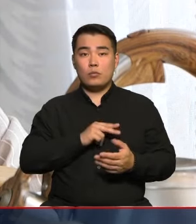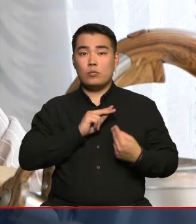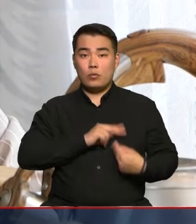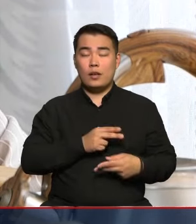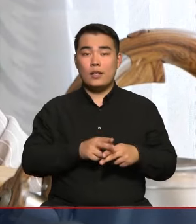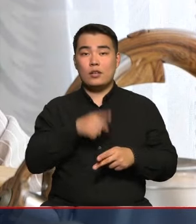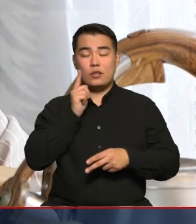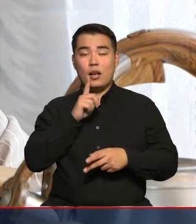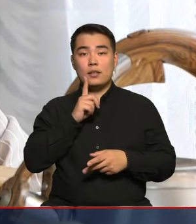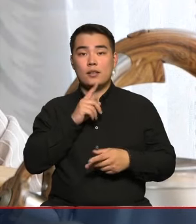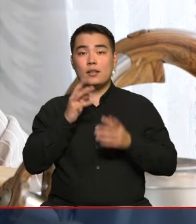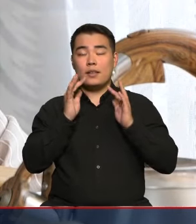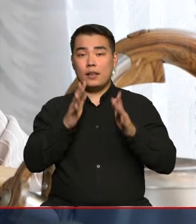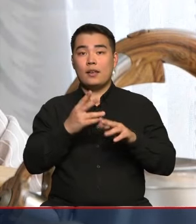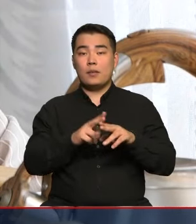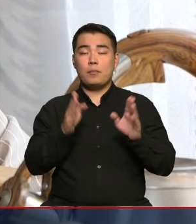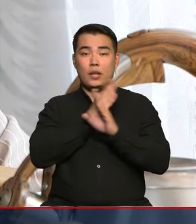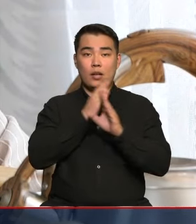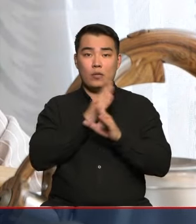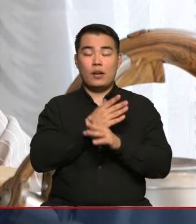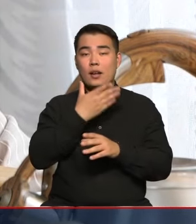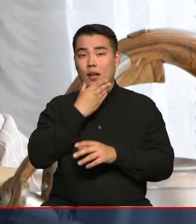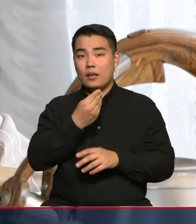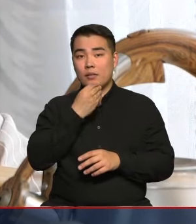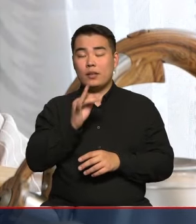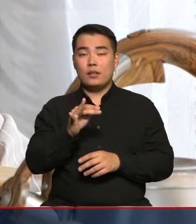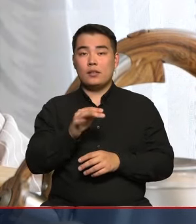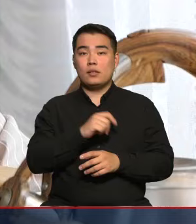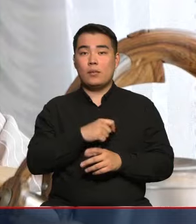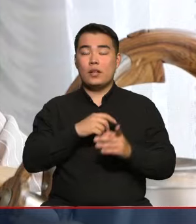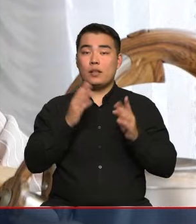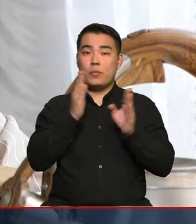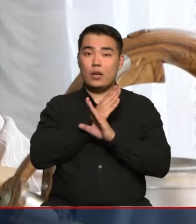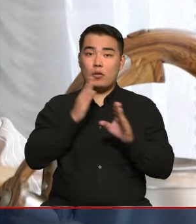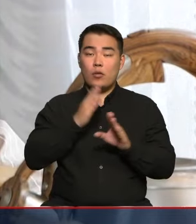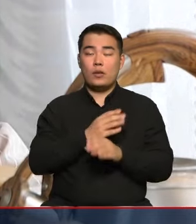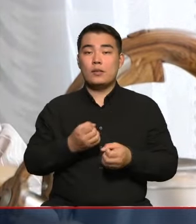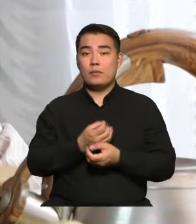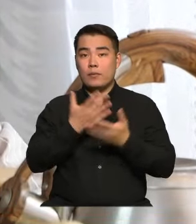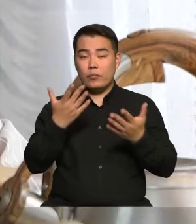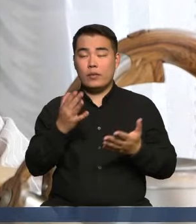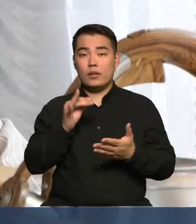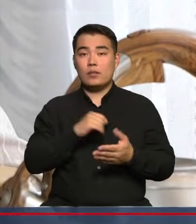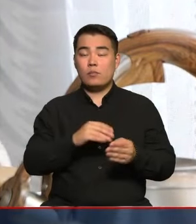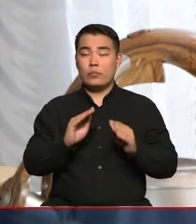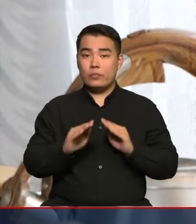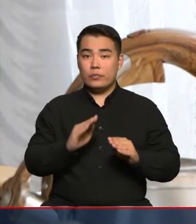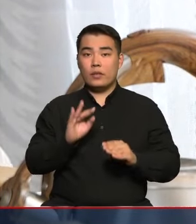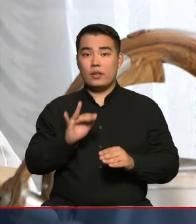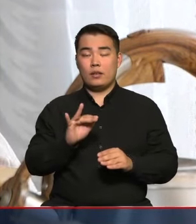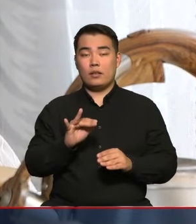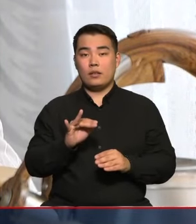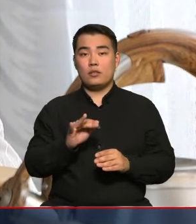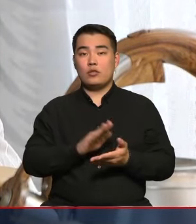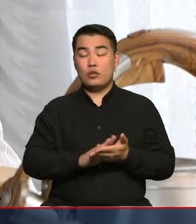жасыл желекті, мына табиғатымыздың сұлулығы, осы жасыл желектілердің әлі өсіп, бір қалыпты тұруы, осы